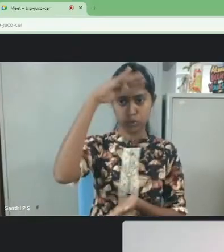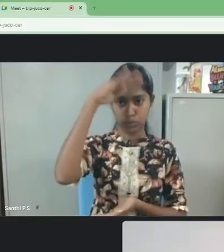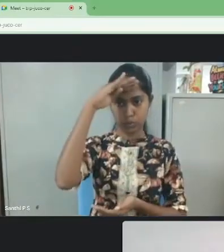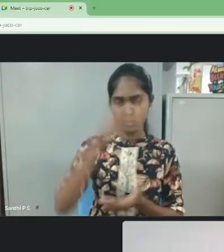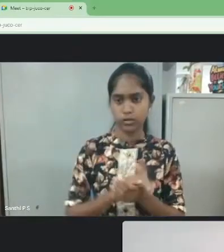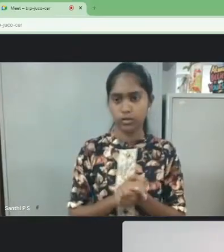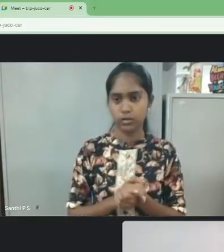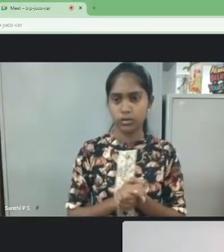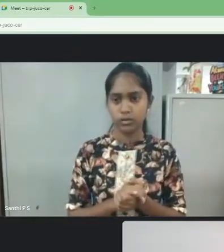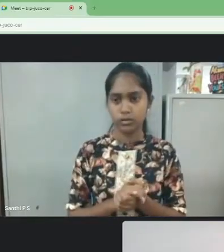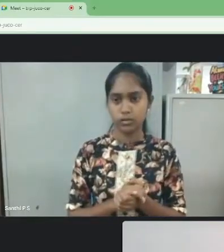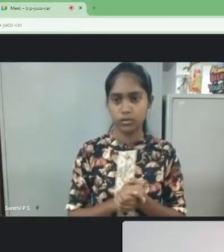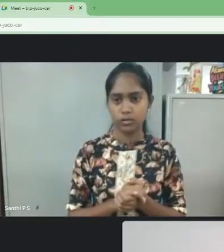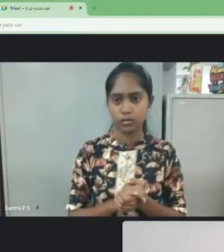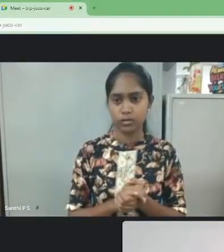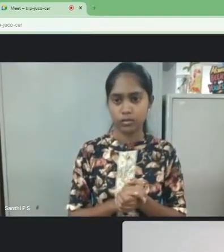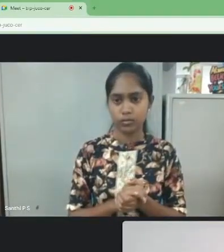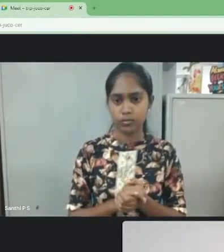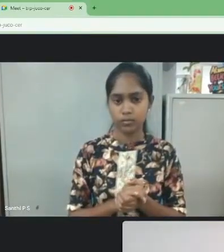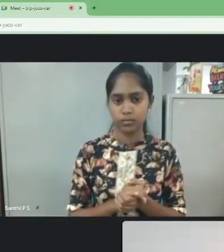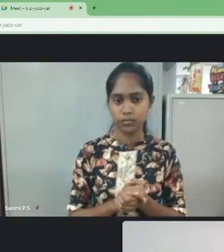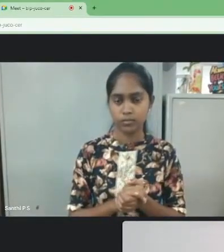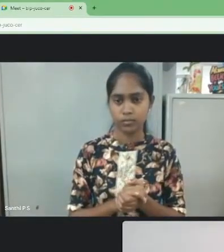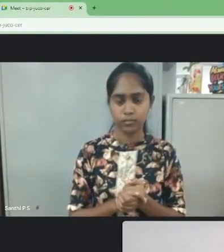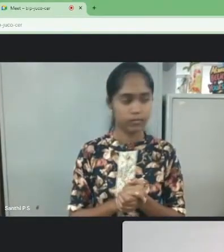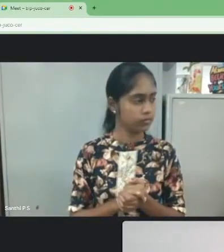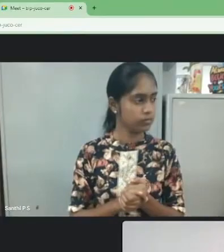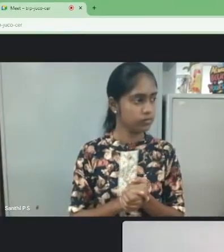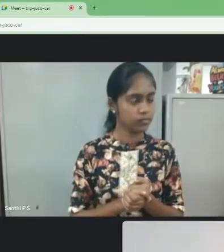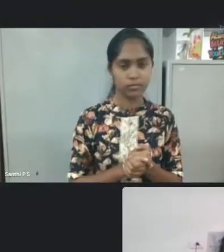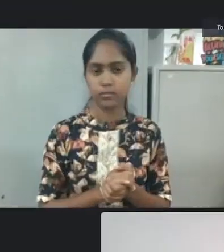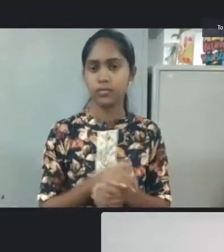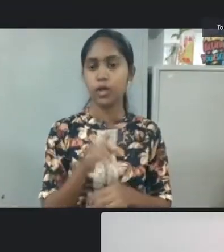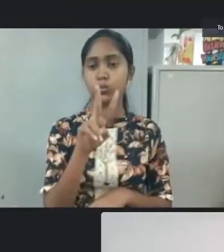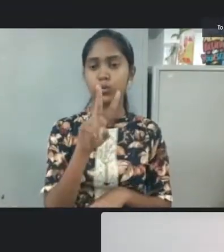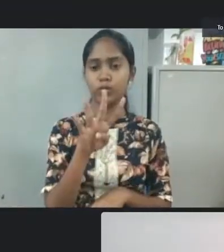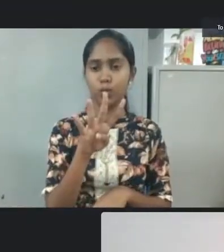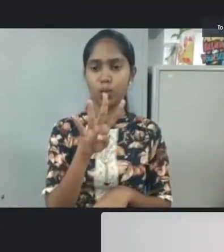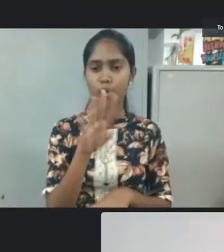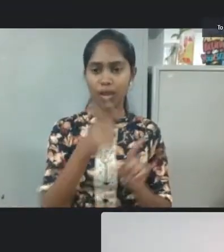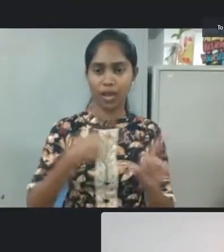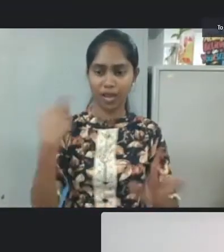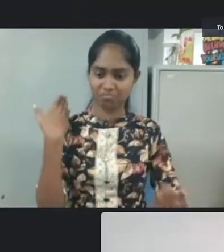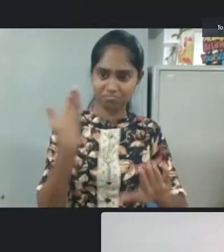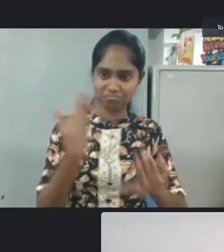ഇന്റർനാഷണൽ റീഹാബിലിറ്റേഷൻ റിസർച്ച് ആൻഡ് എംപവർമെന്റ്. 24 വർഷത്തെ പ്രവൃത്തി പരിചയമുള്ള ഡോക്ടർ